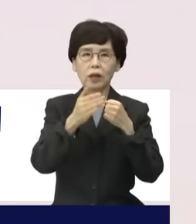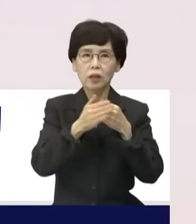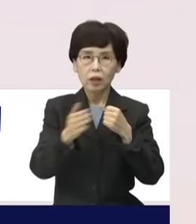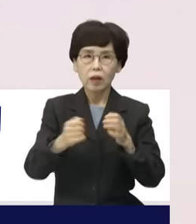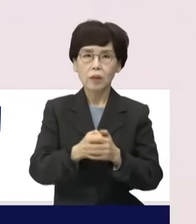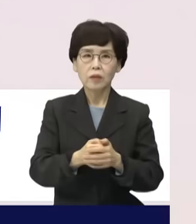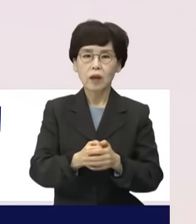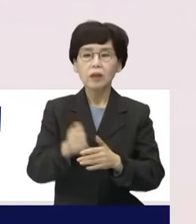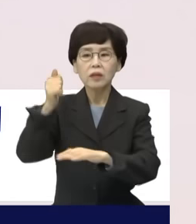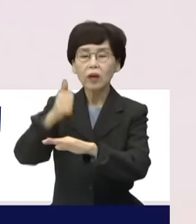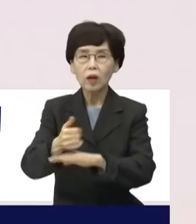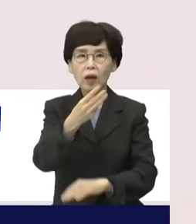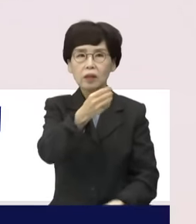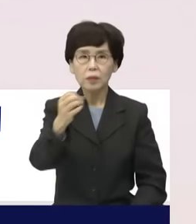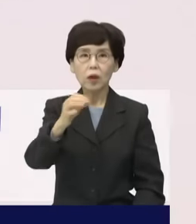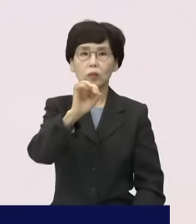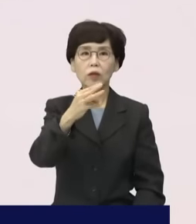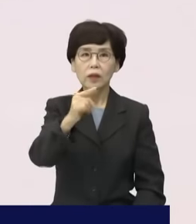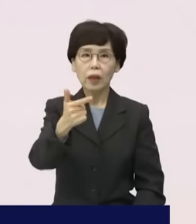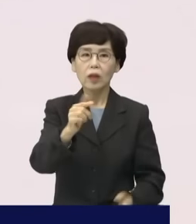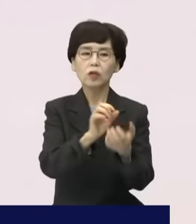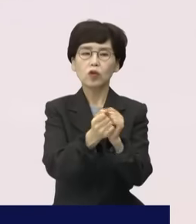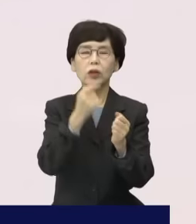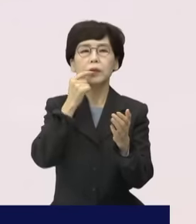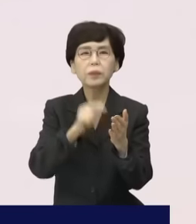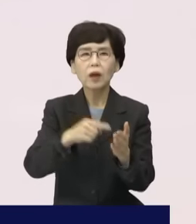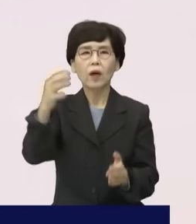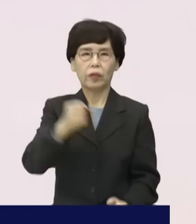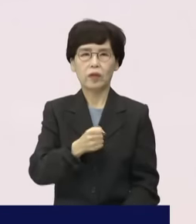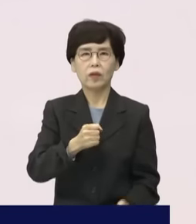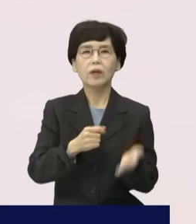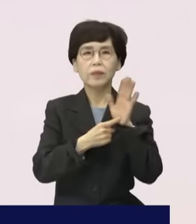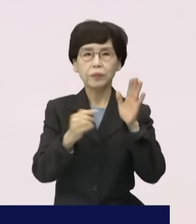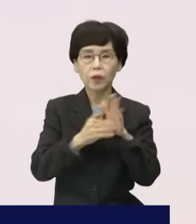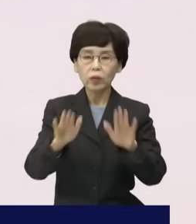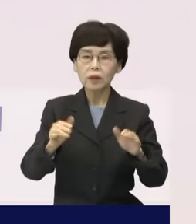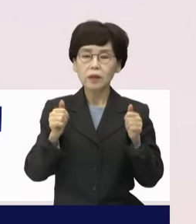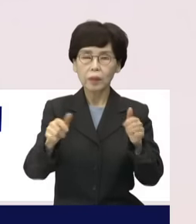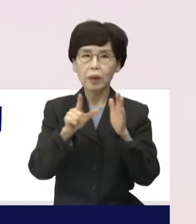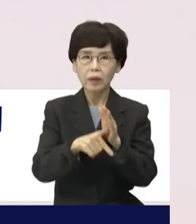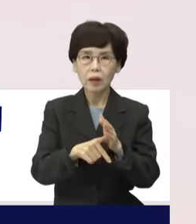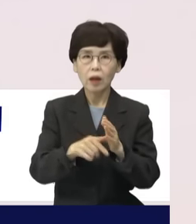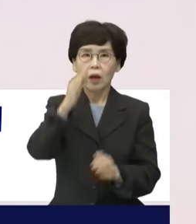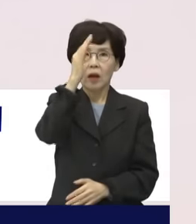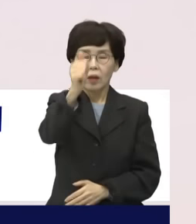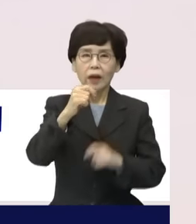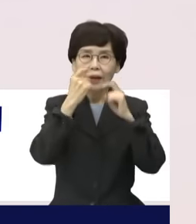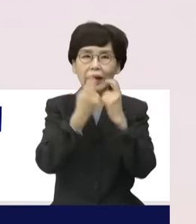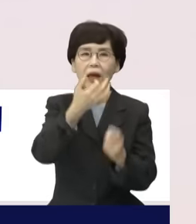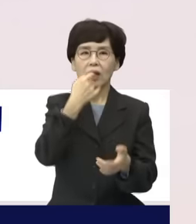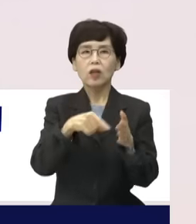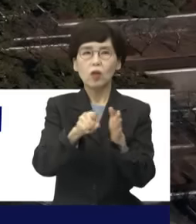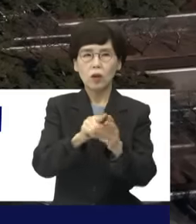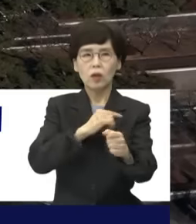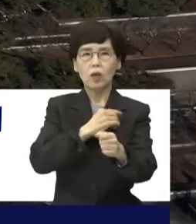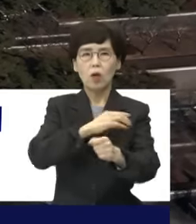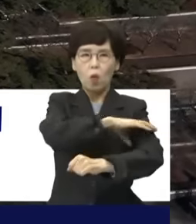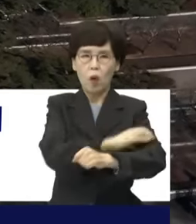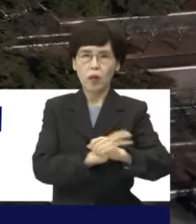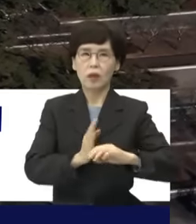삼성물산 지분을 이 회장이 수월하게 확보했던 겁니다. 검찰은 오늘 공판에서 그룹 총수의 사익을 위해 권한을